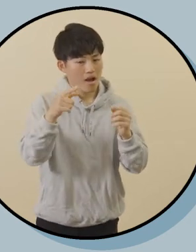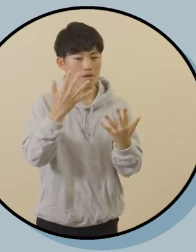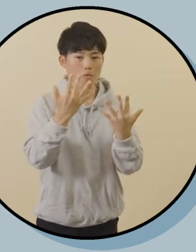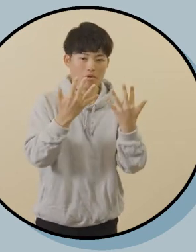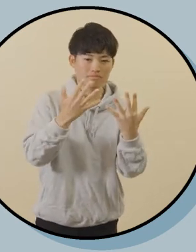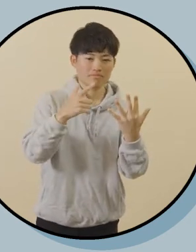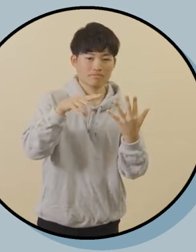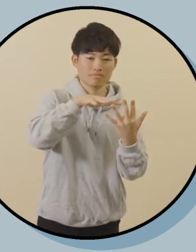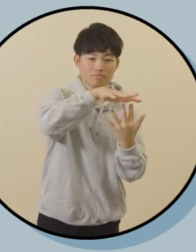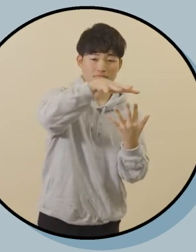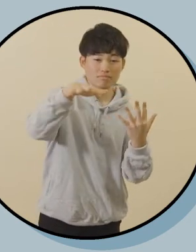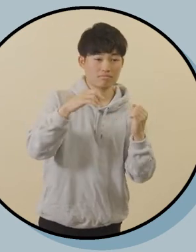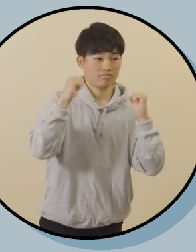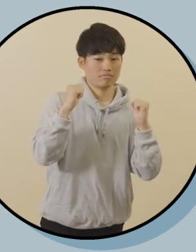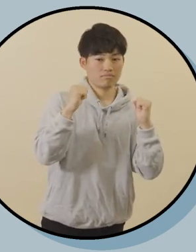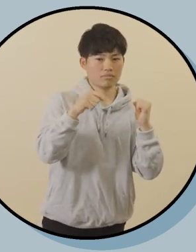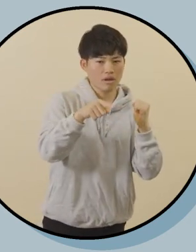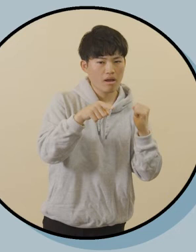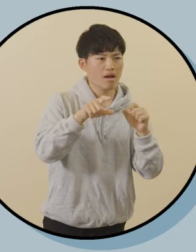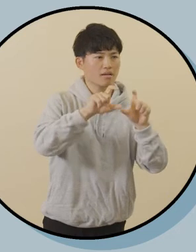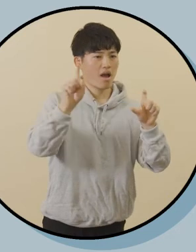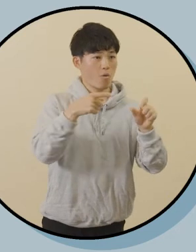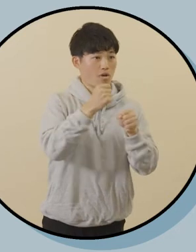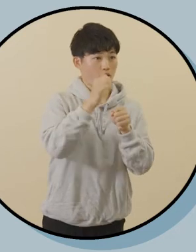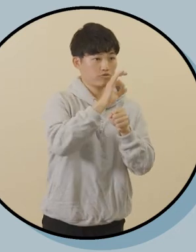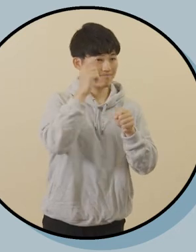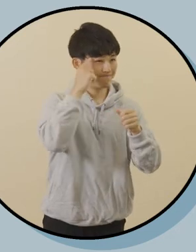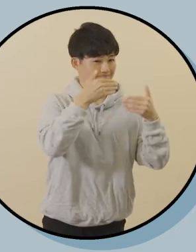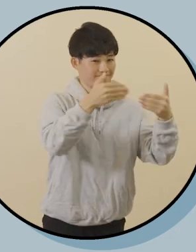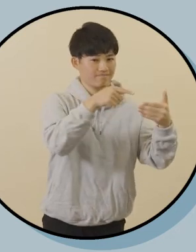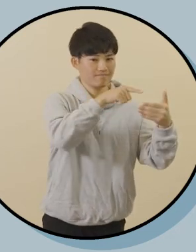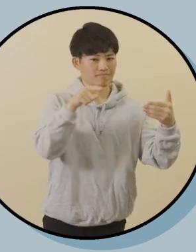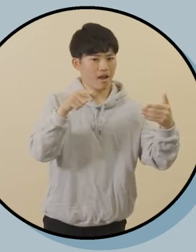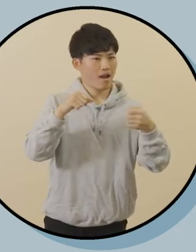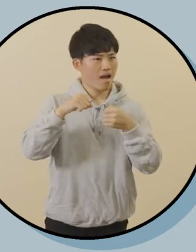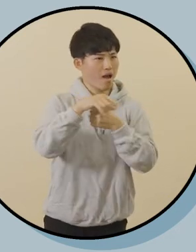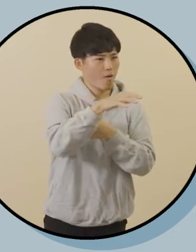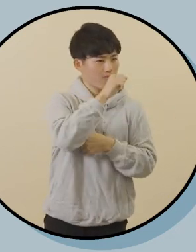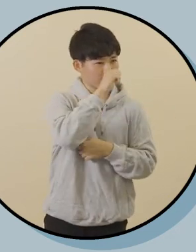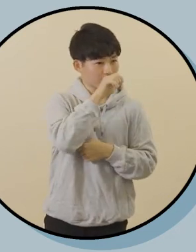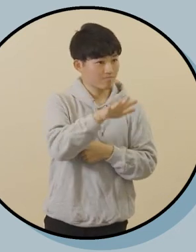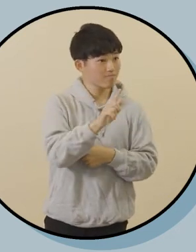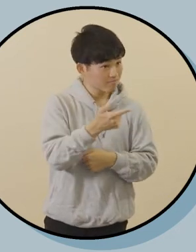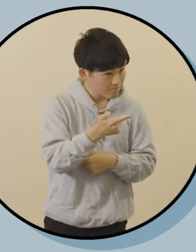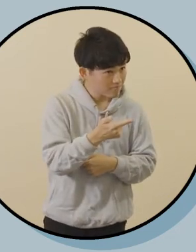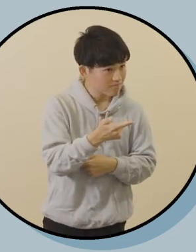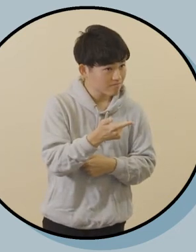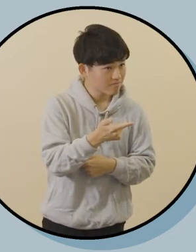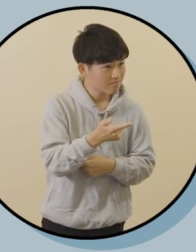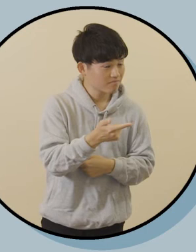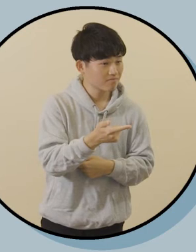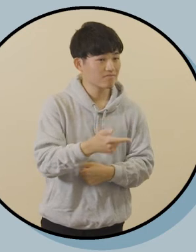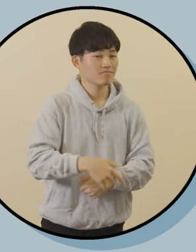今長野の山とか森の近くにいるのは、平野くんの作品にもね、すごくいい、なんかこう影響がありそうですよね。